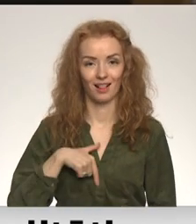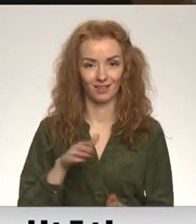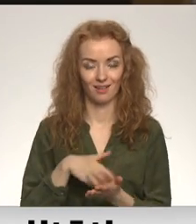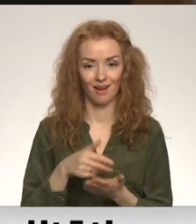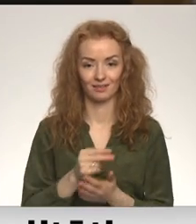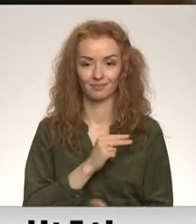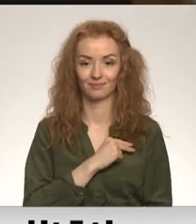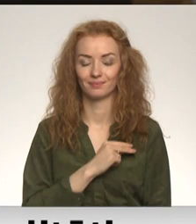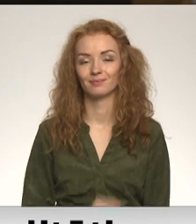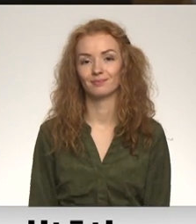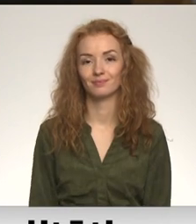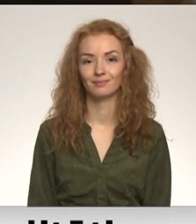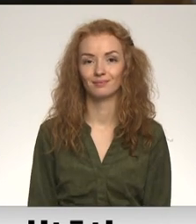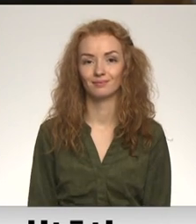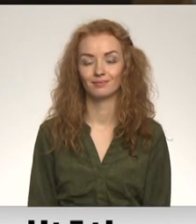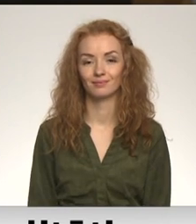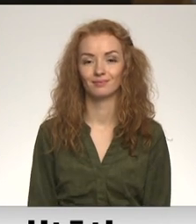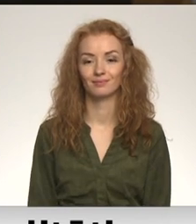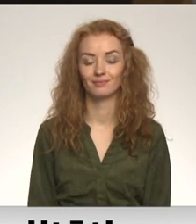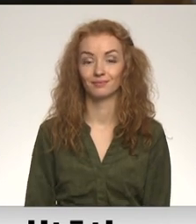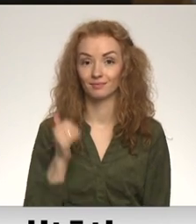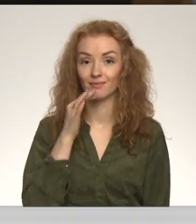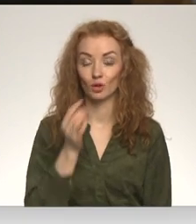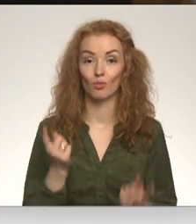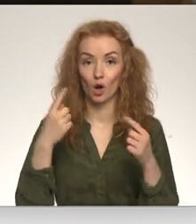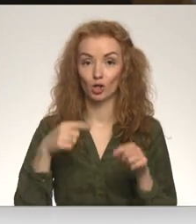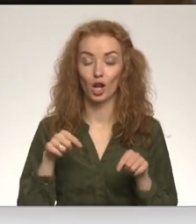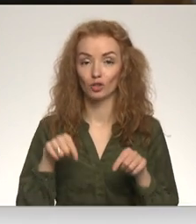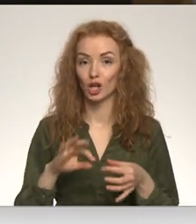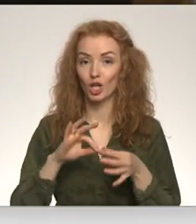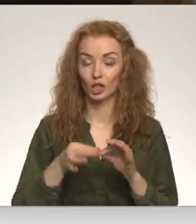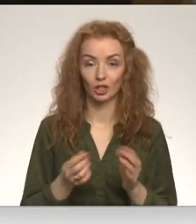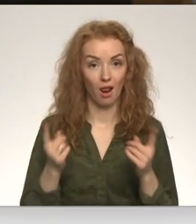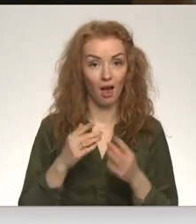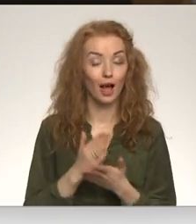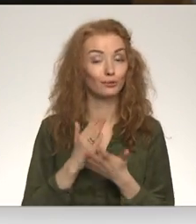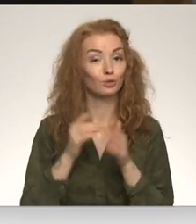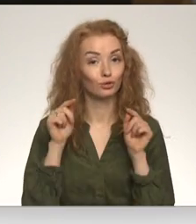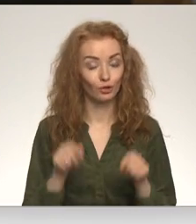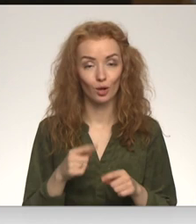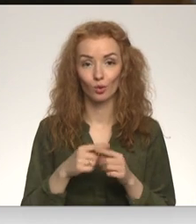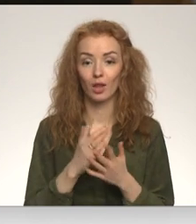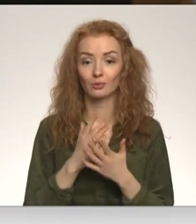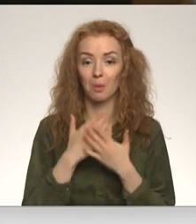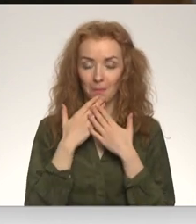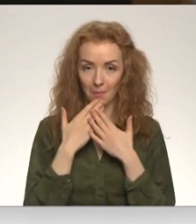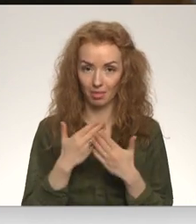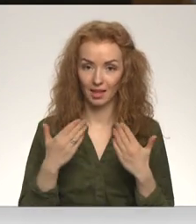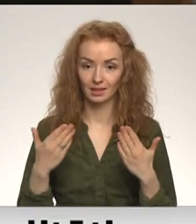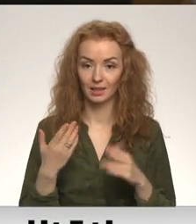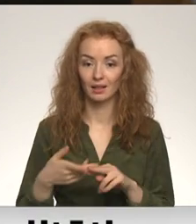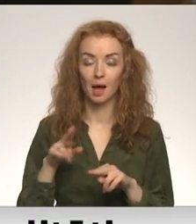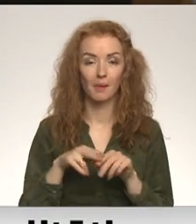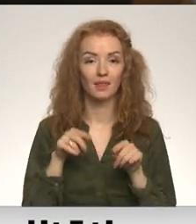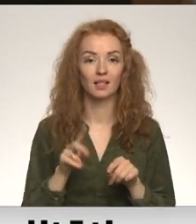krāsas. Right now I'm here. Šobrīd šajā sarežģītajā laikā esmu šeit un par to esmu ļoti pateicīga. Tāpēc